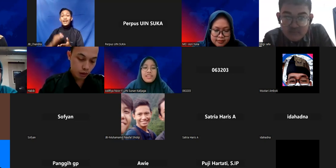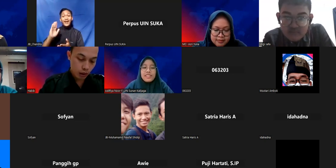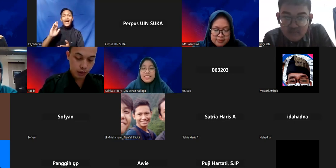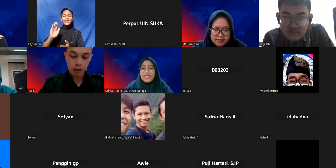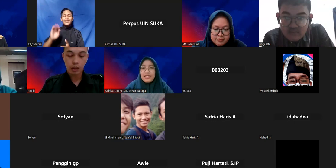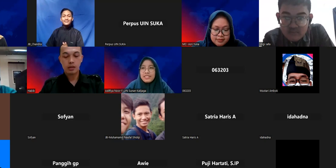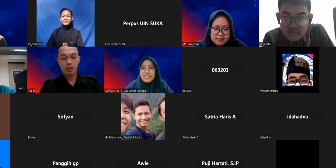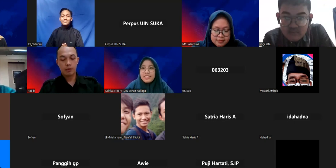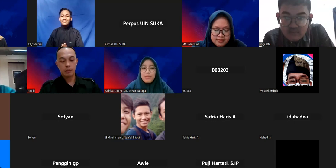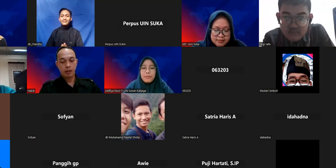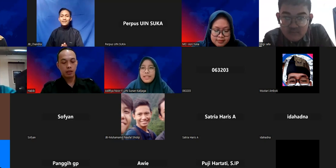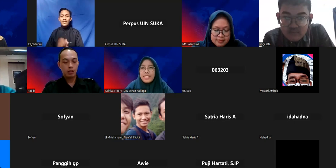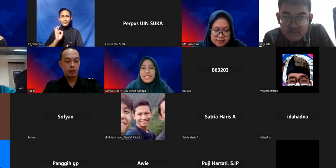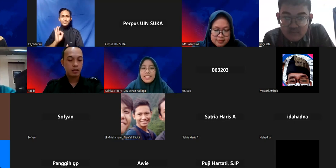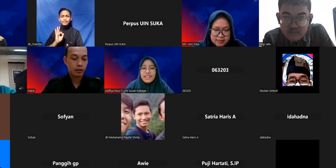Oke